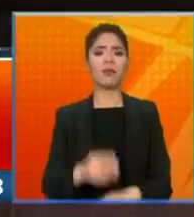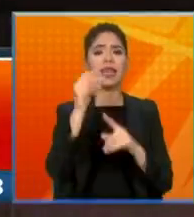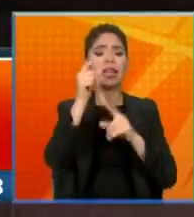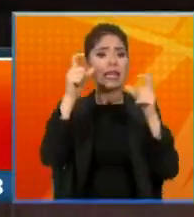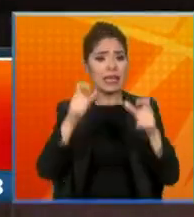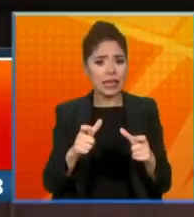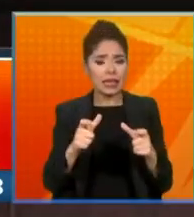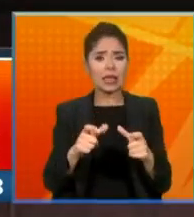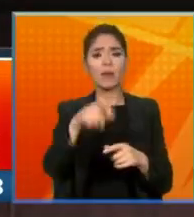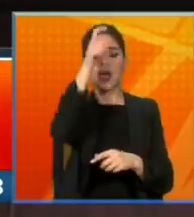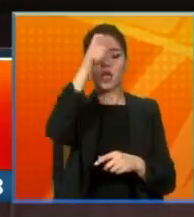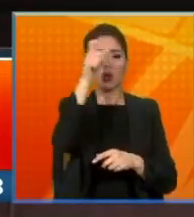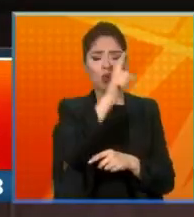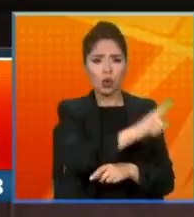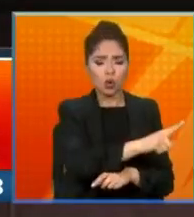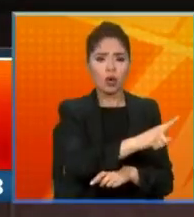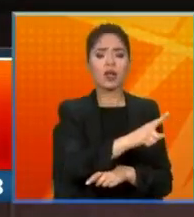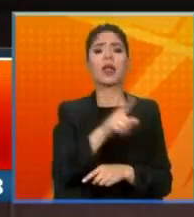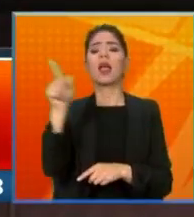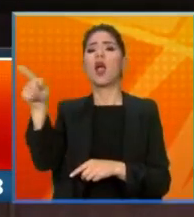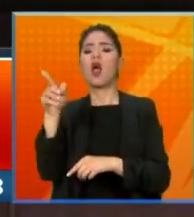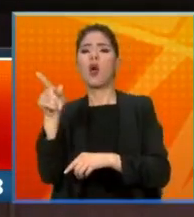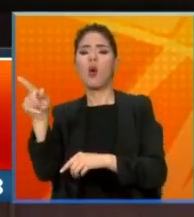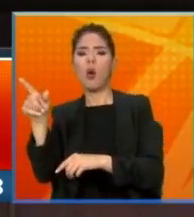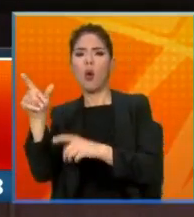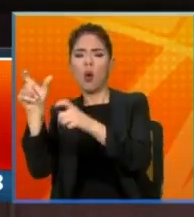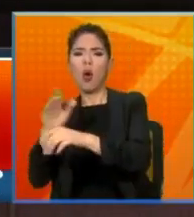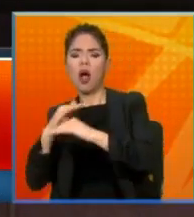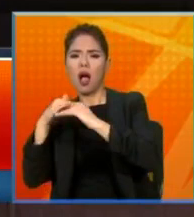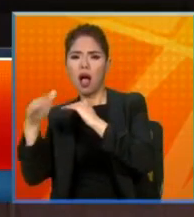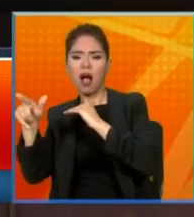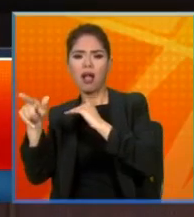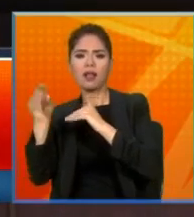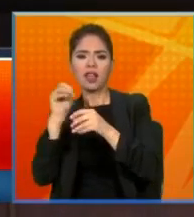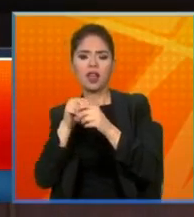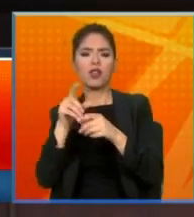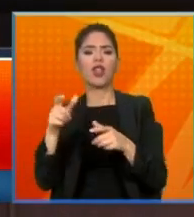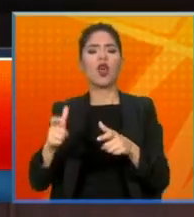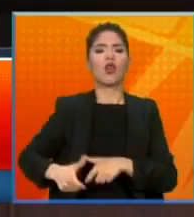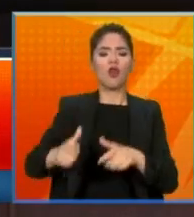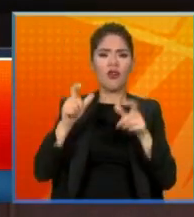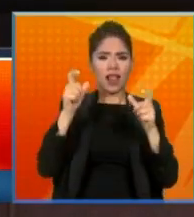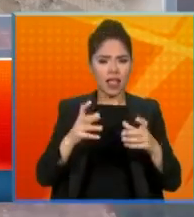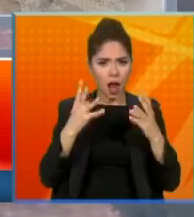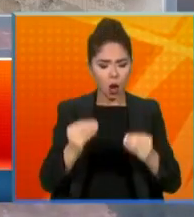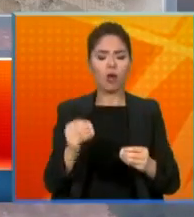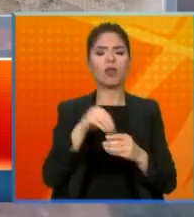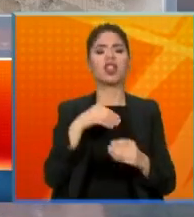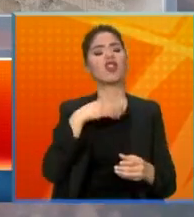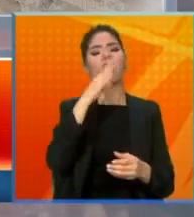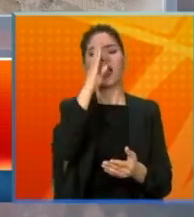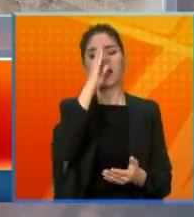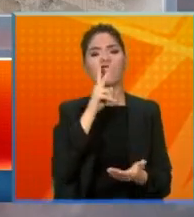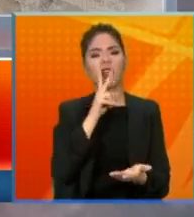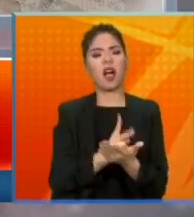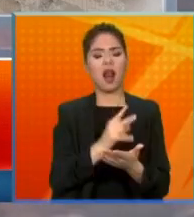İdlib'i hem Türkiye hem de bölge halkı açısından güvenli bir yer haline dönüştürmekte kararlıyız. Türk